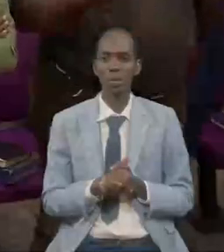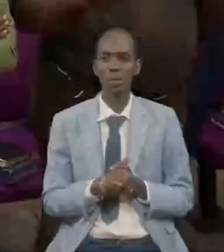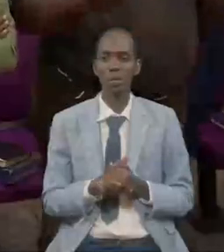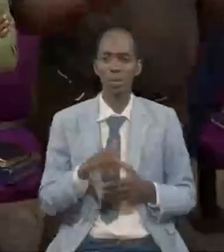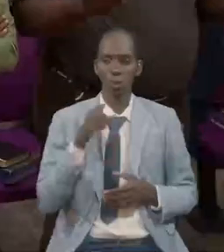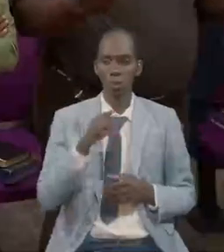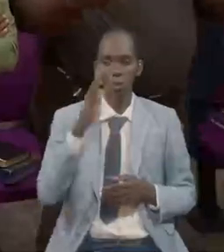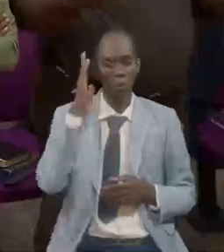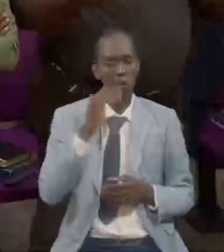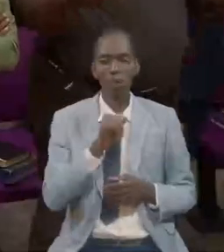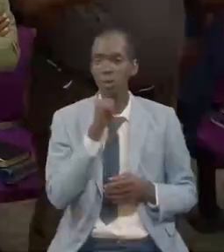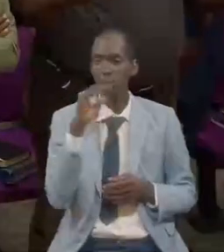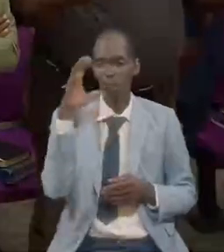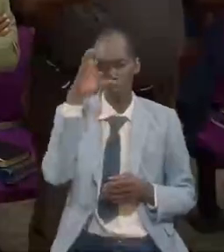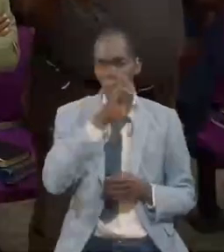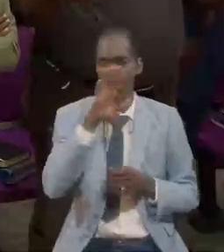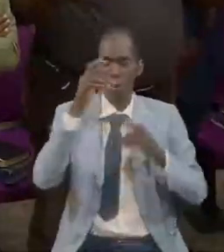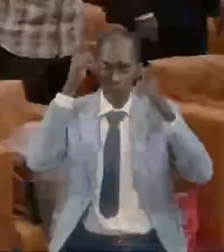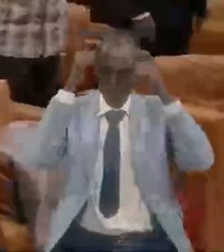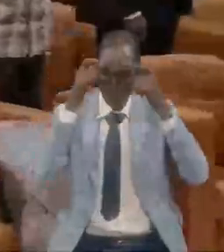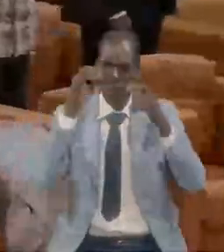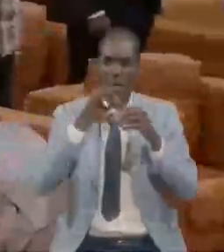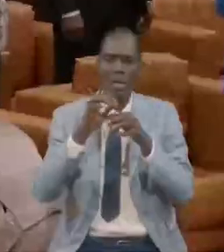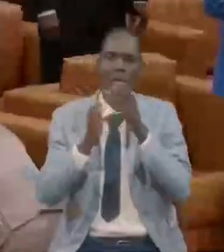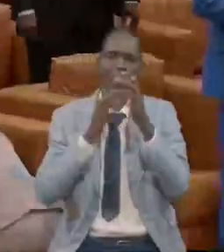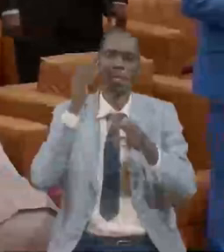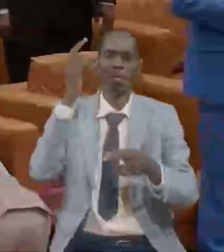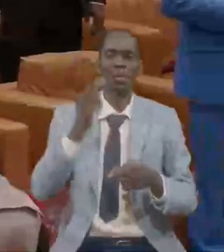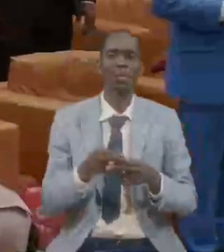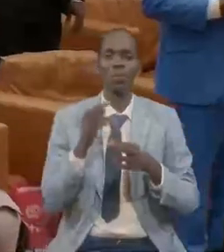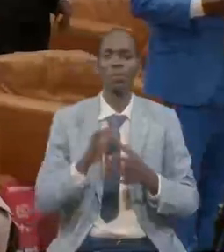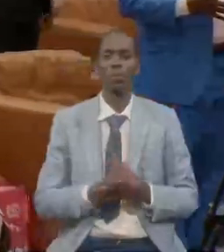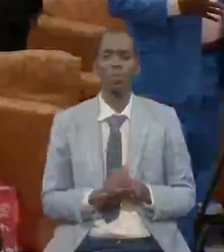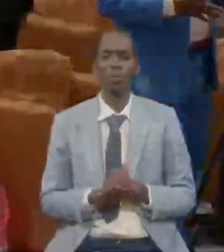Vous n'allez pas rater votre couronne au nom de Jésus.